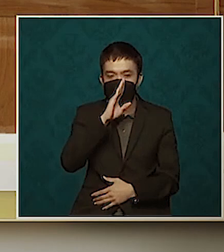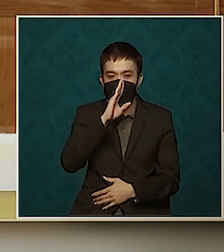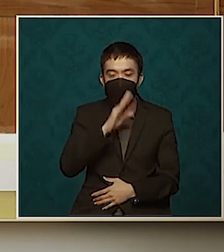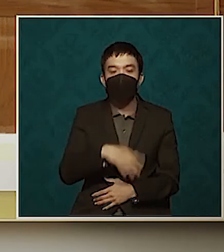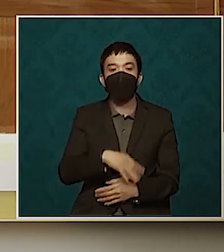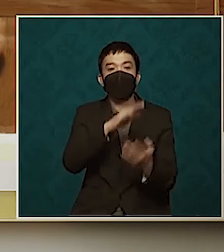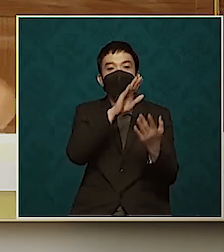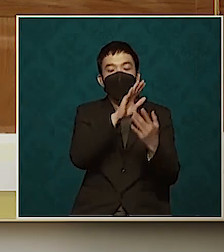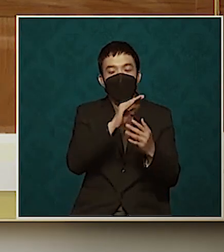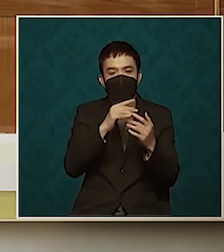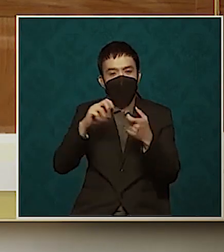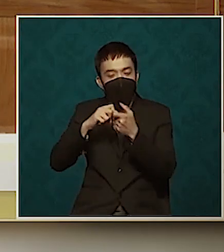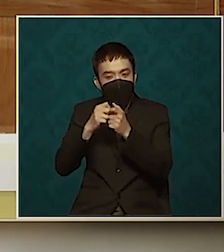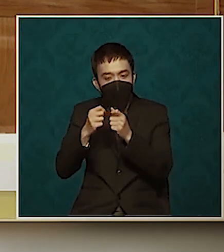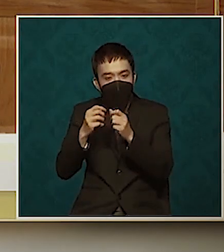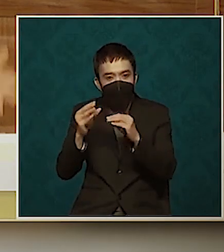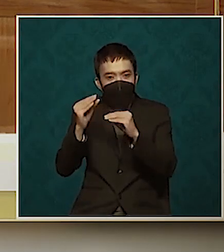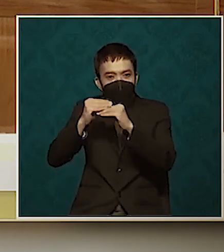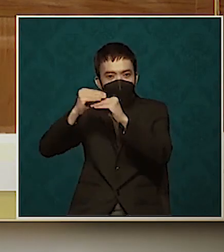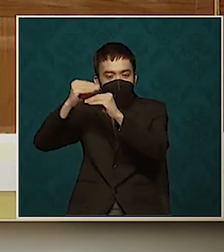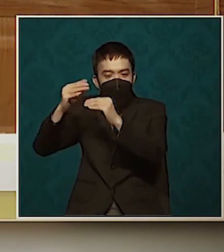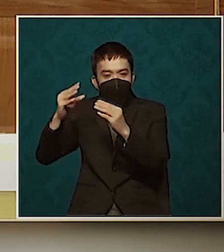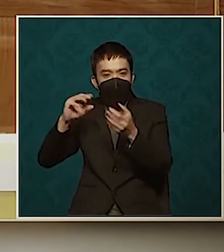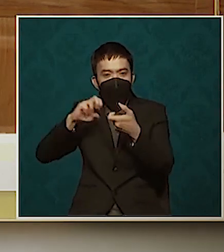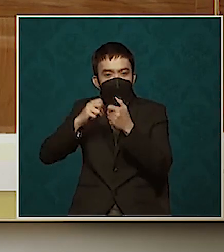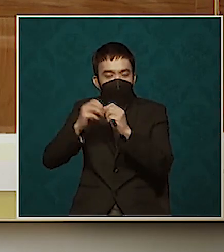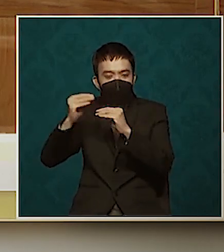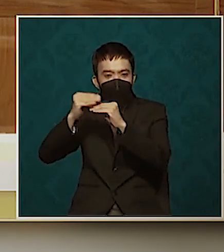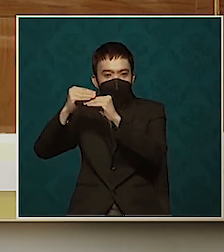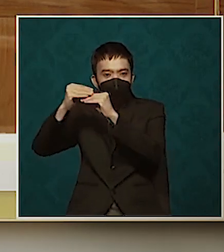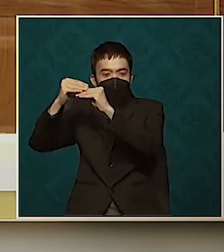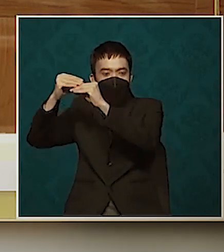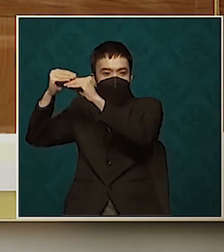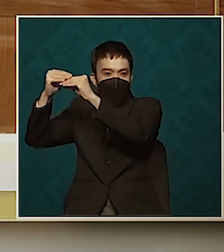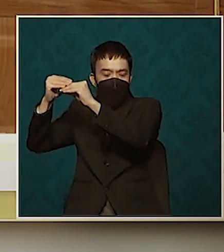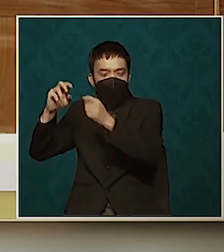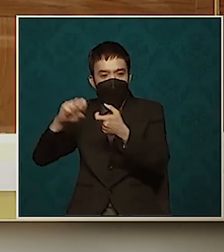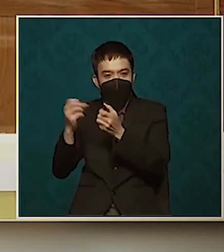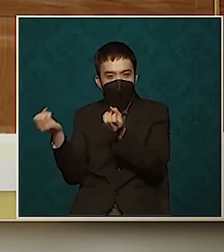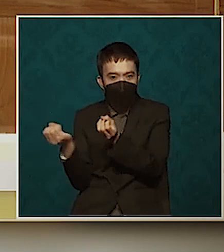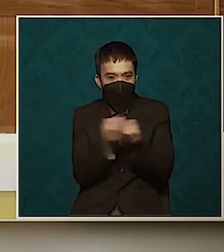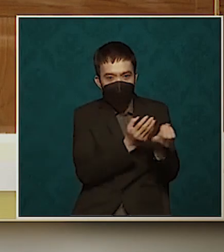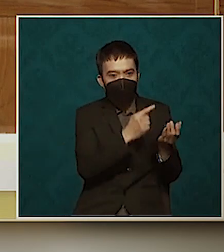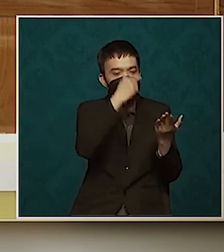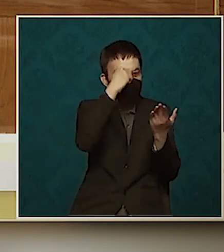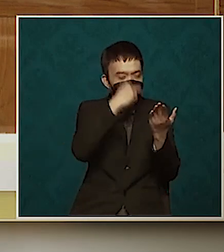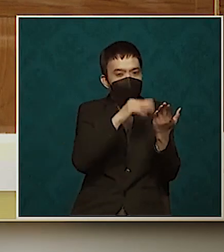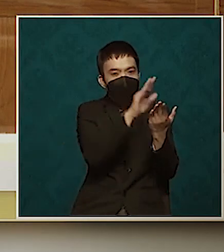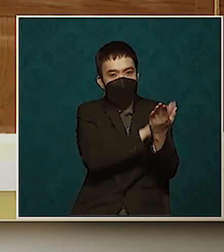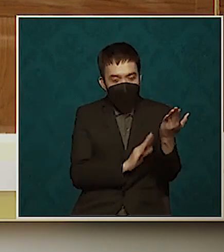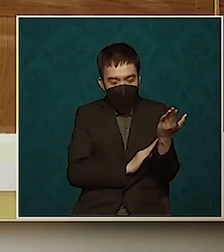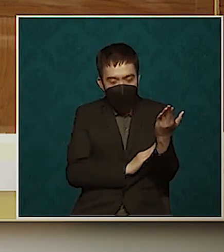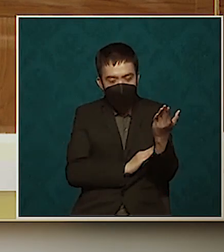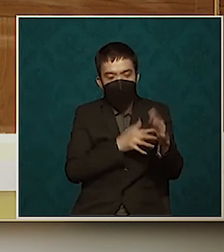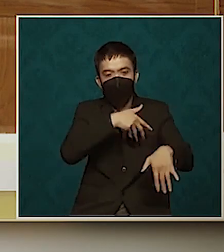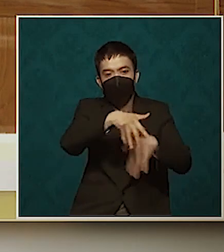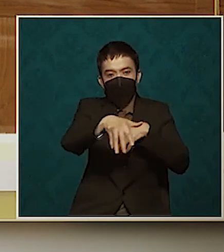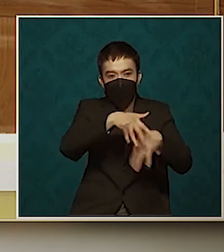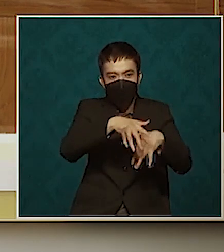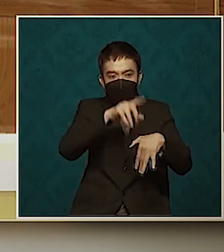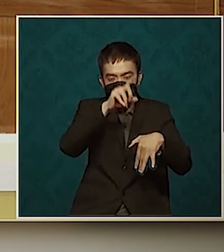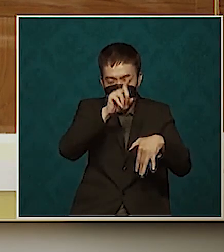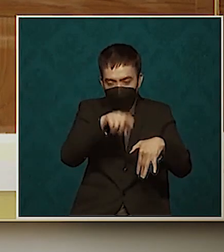บานปลายลามปามออกไปจนถึงขั้นที่จะกระทบต่อผลประโยชน์ของประเทศและประชาชนไทยเพ